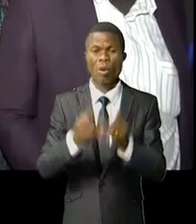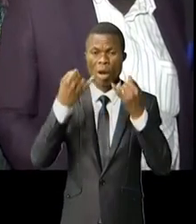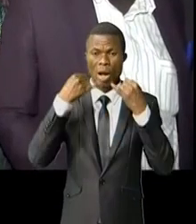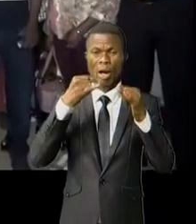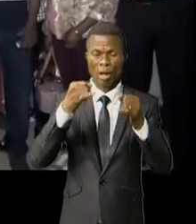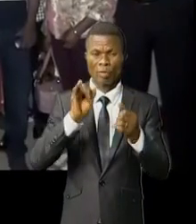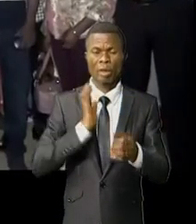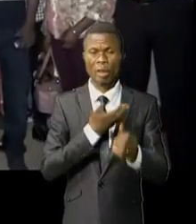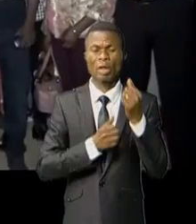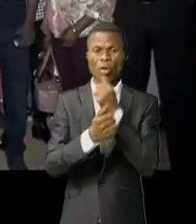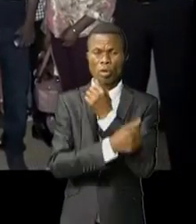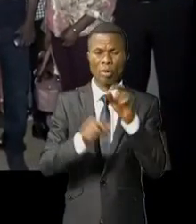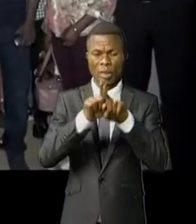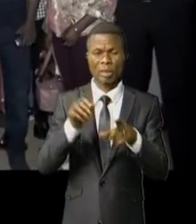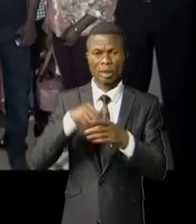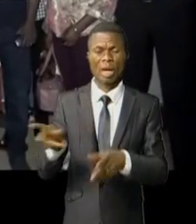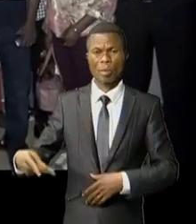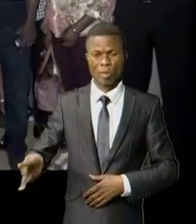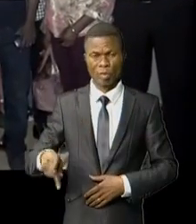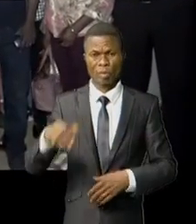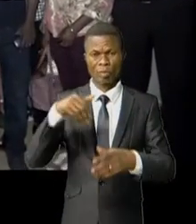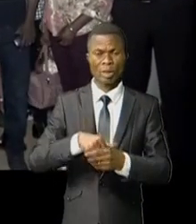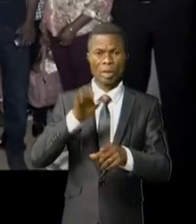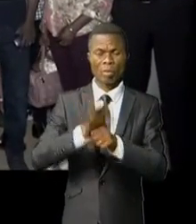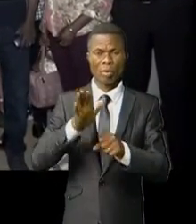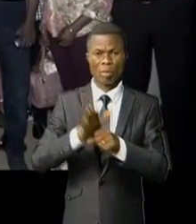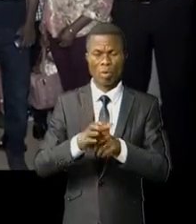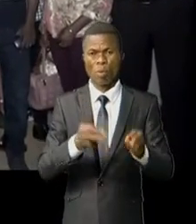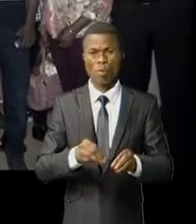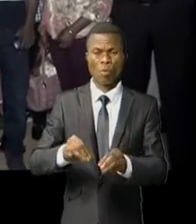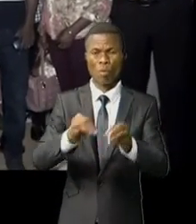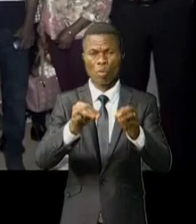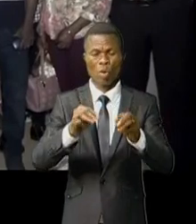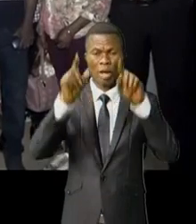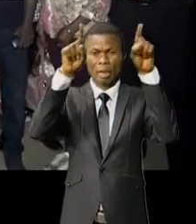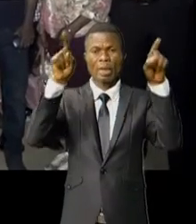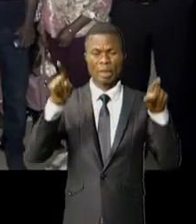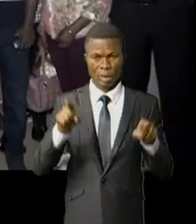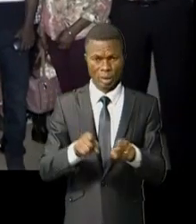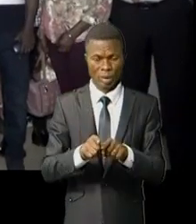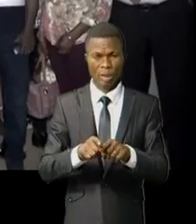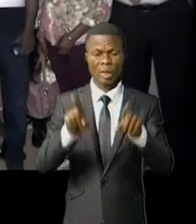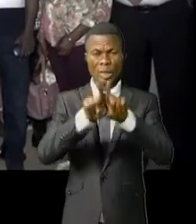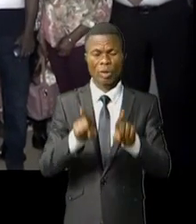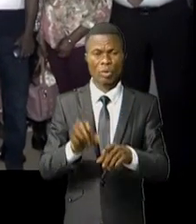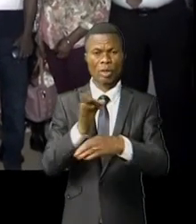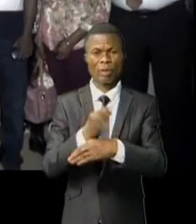plan national et provincial à travers différents canaux de diffusion dont les réseaux sociaux.